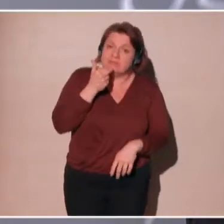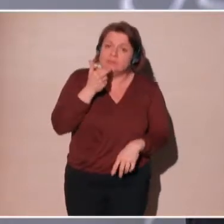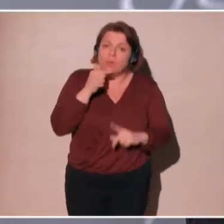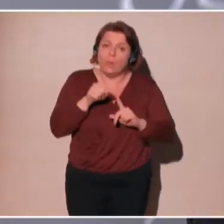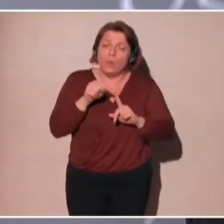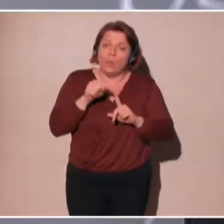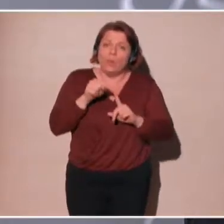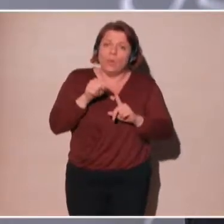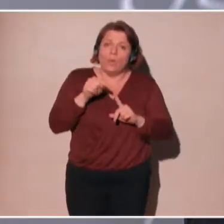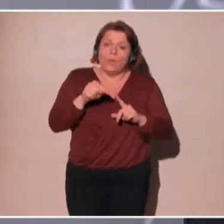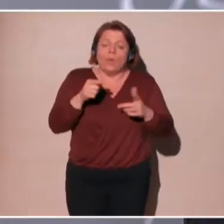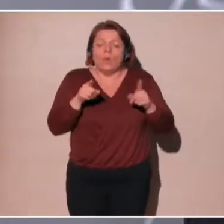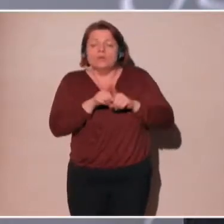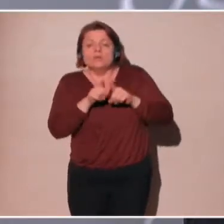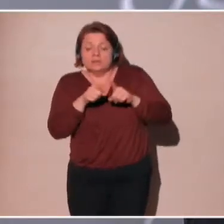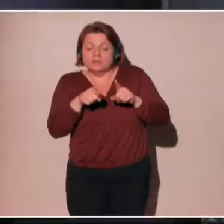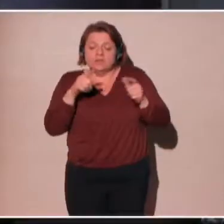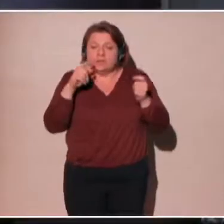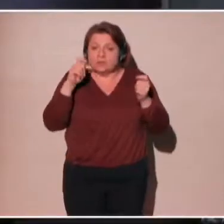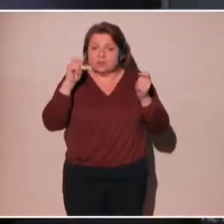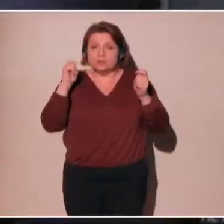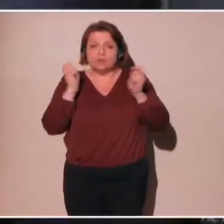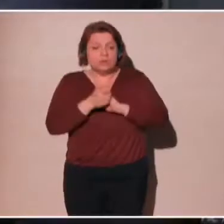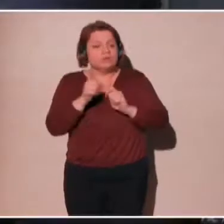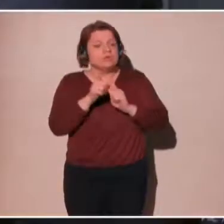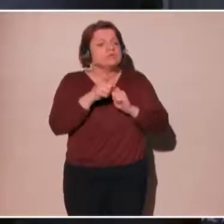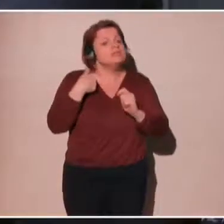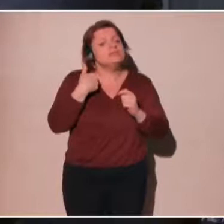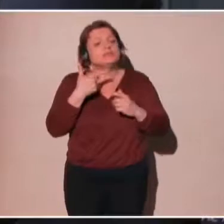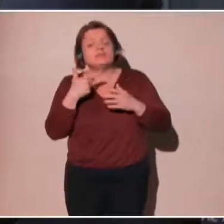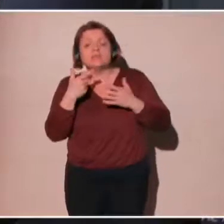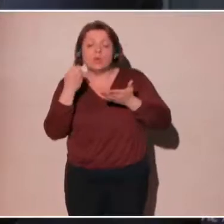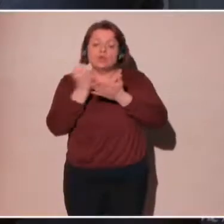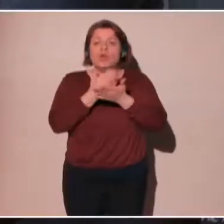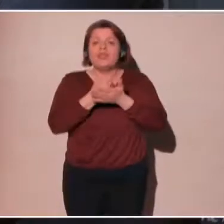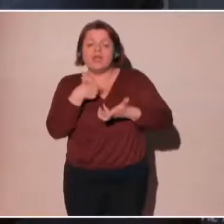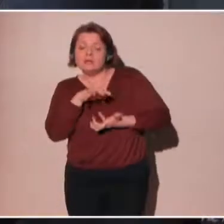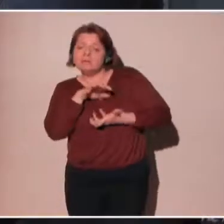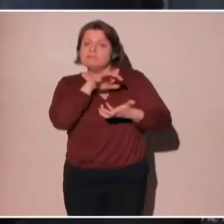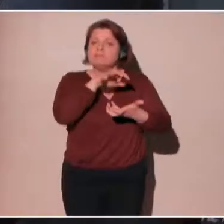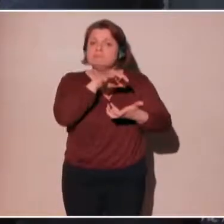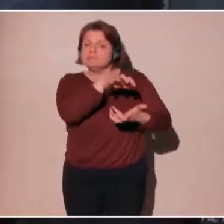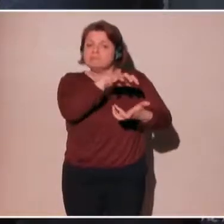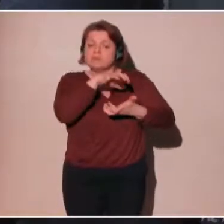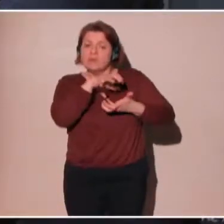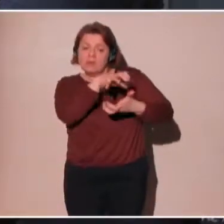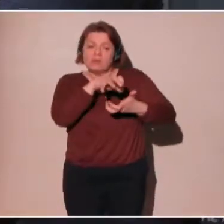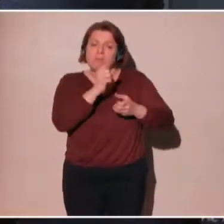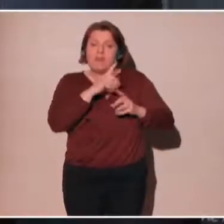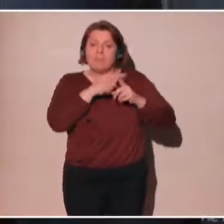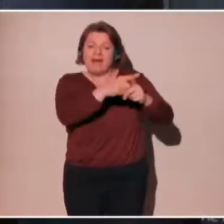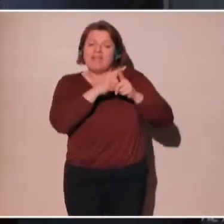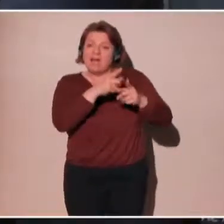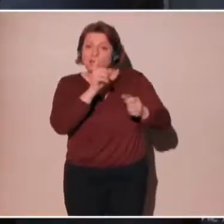et une exposition de vos données ou alors le partage de vos données de façon contrôlée par